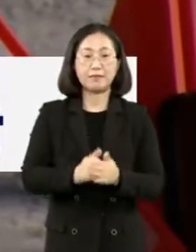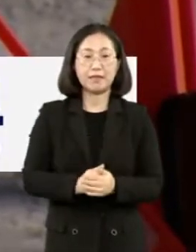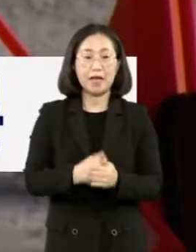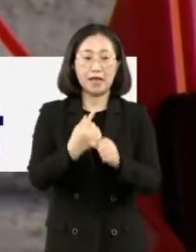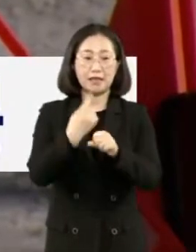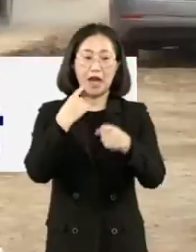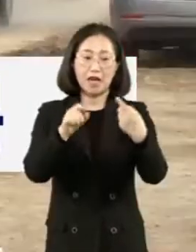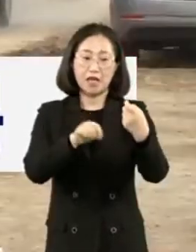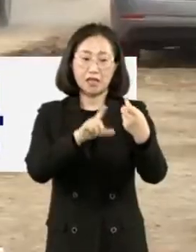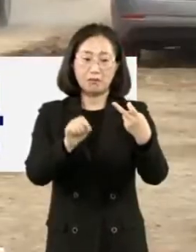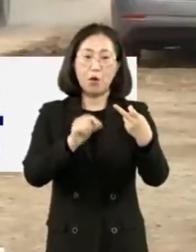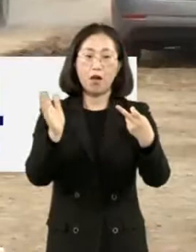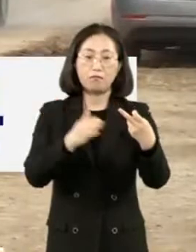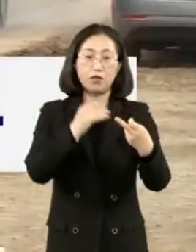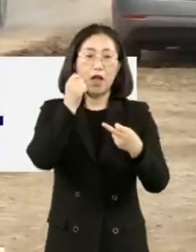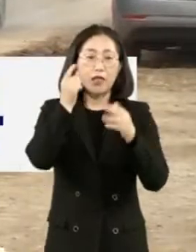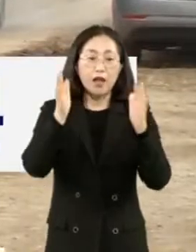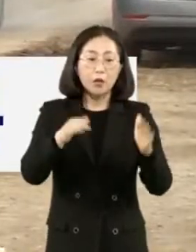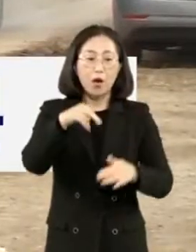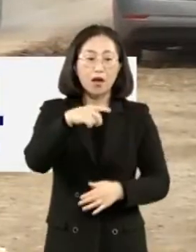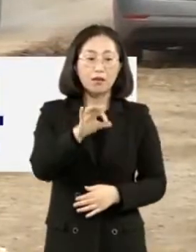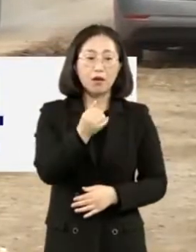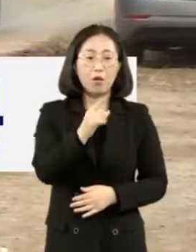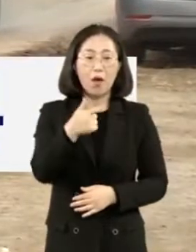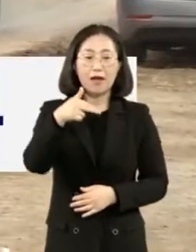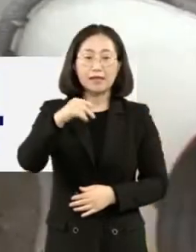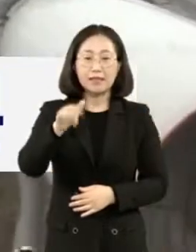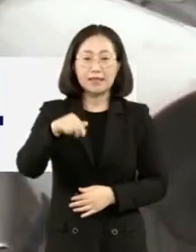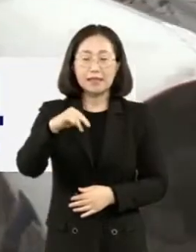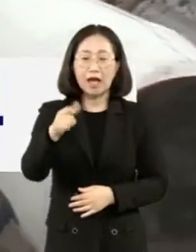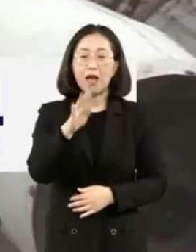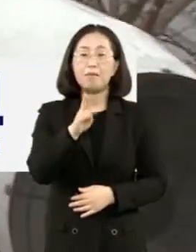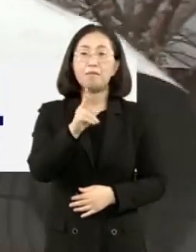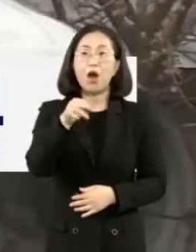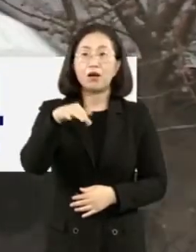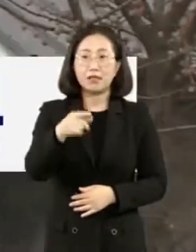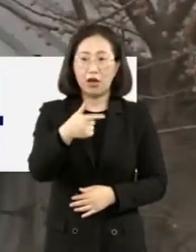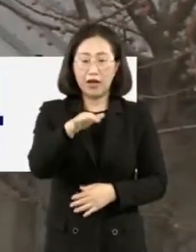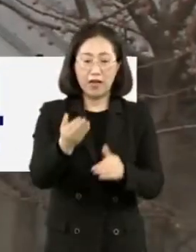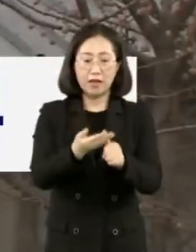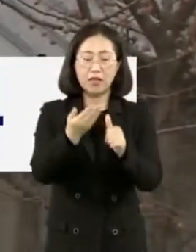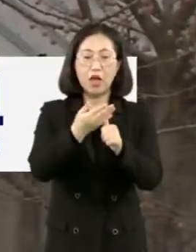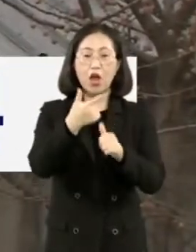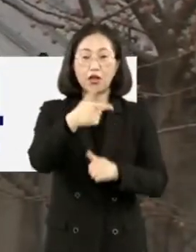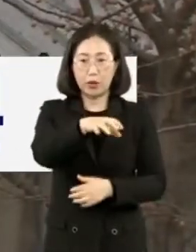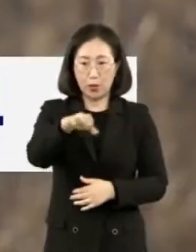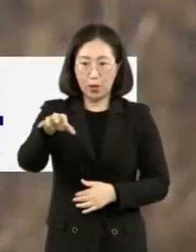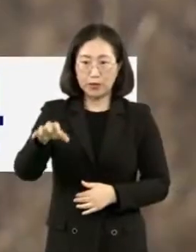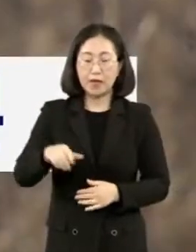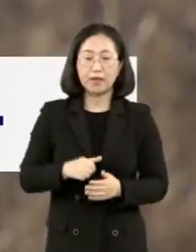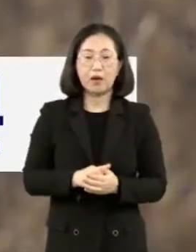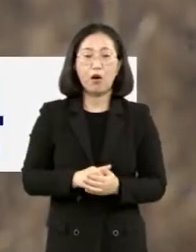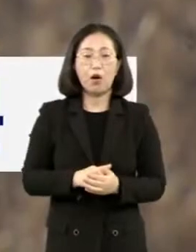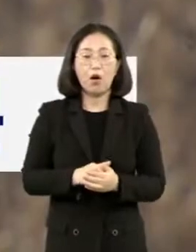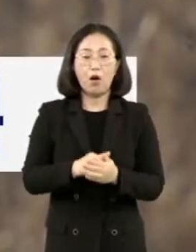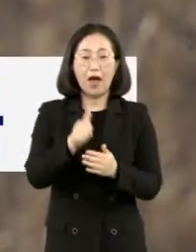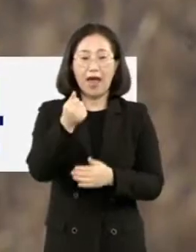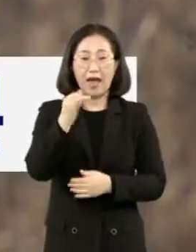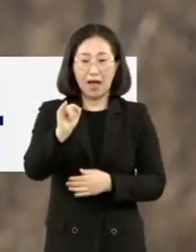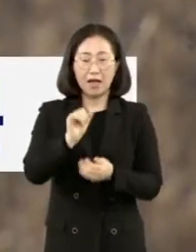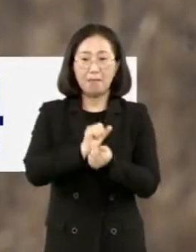지난해 12월부터 한달여간 성황 과 직산 병천 등의 가금류 사용 농장 6곳에서 이 따라 고병원성